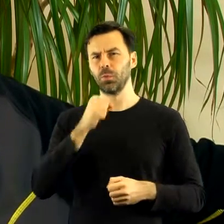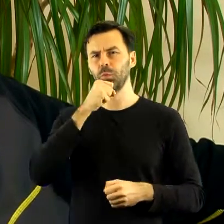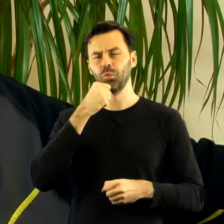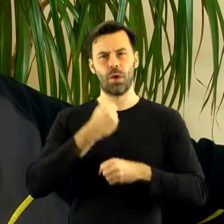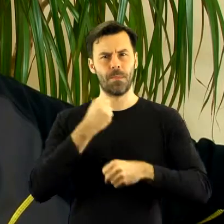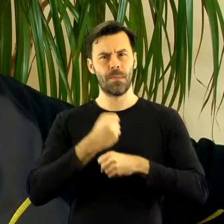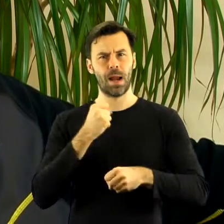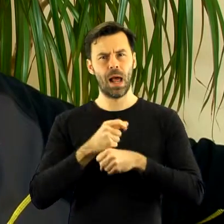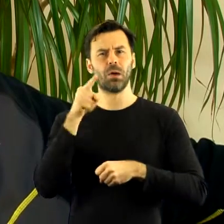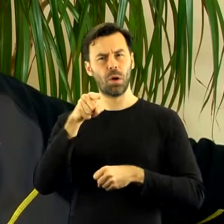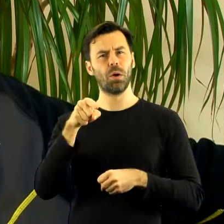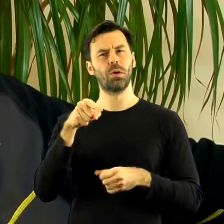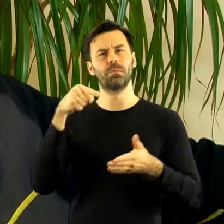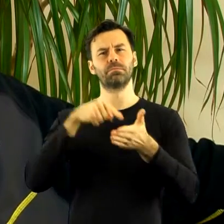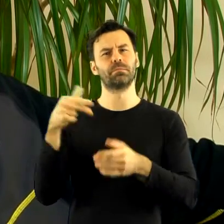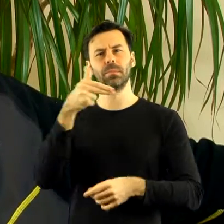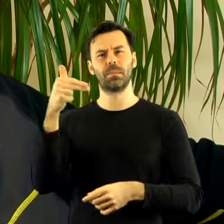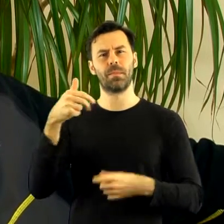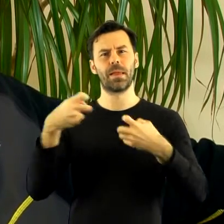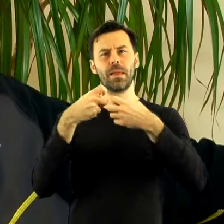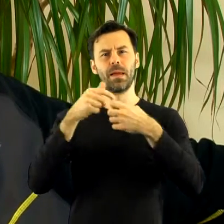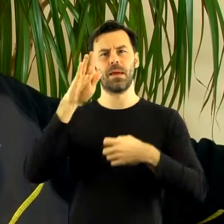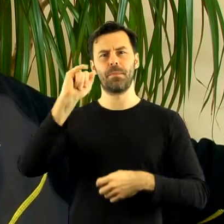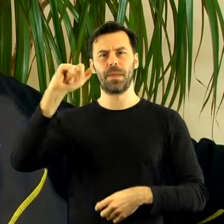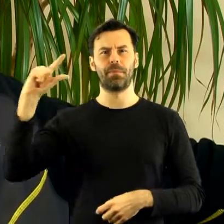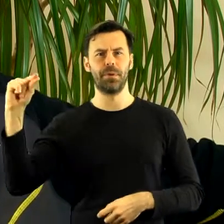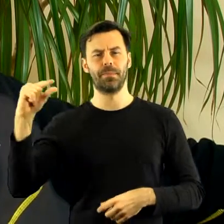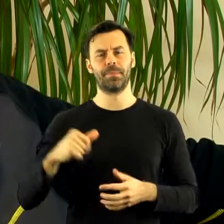jak najwięcej pracy włożyć i być może